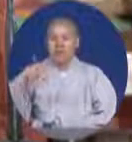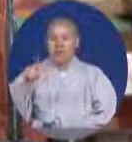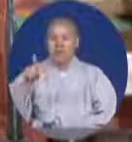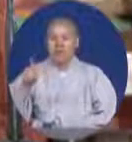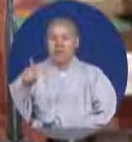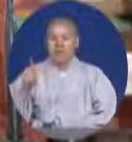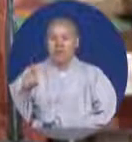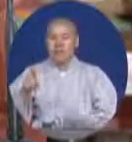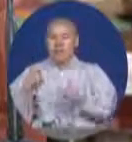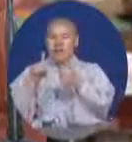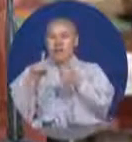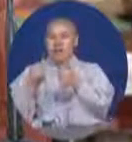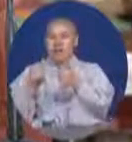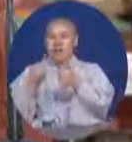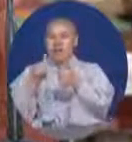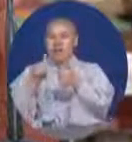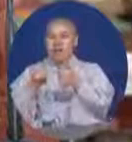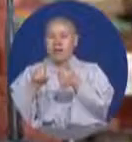여불자로다